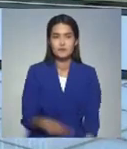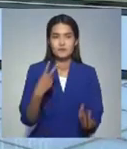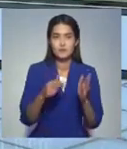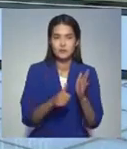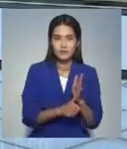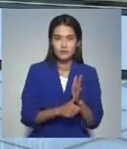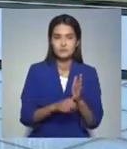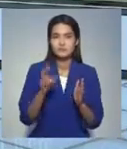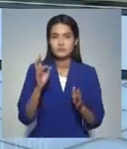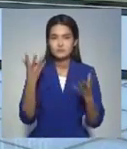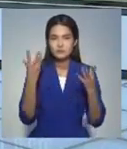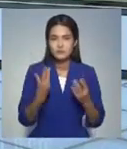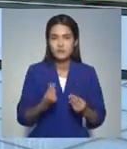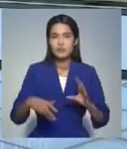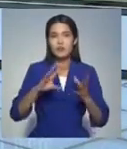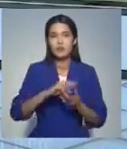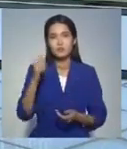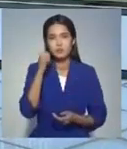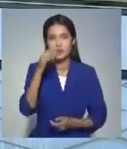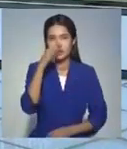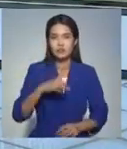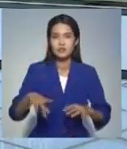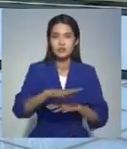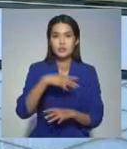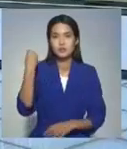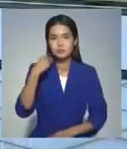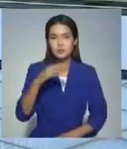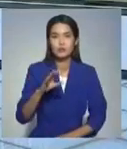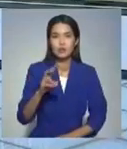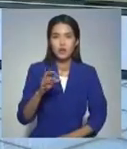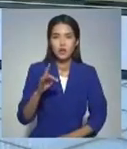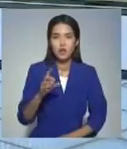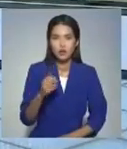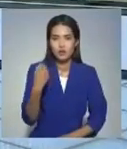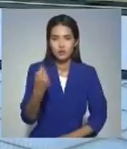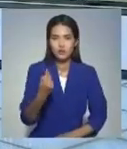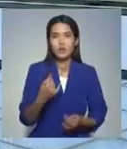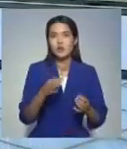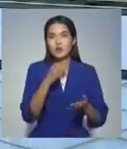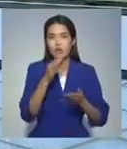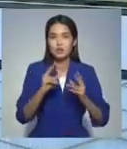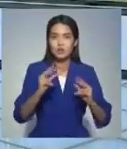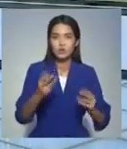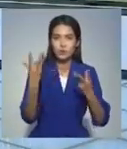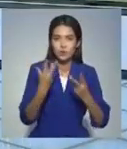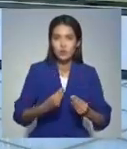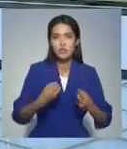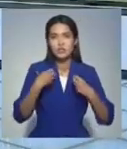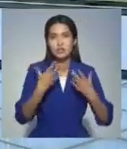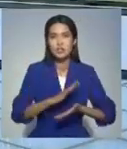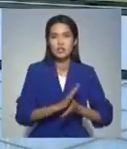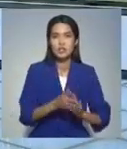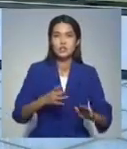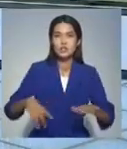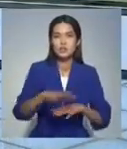26 қараша күні, яғни ертең Қазақстан Республикасының президенті Қасым-Жомарт Тоқаевты ұлықтау рәсімі өтеді. Салтанатты шара